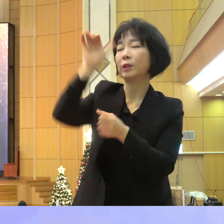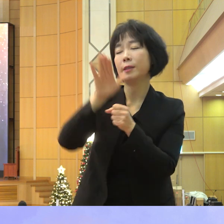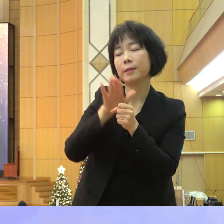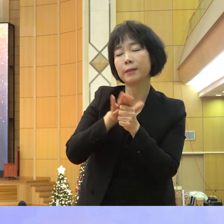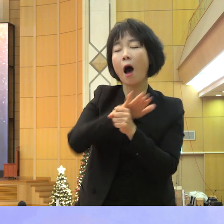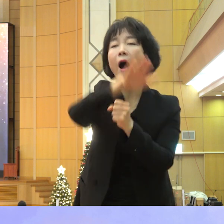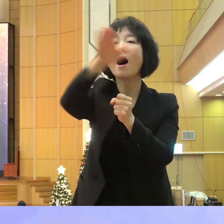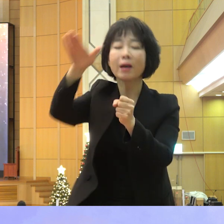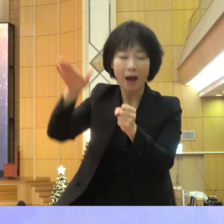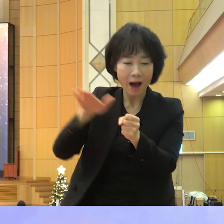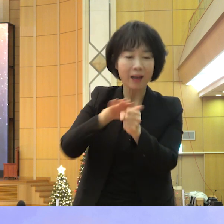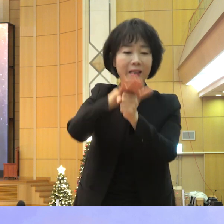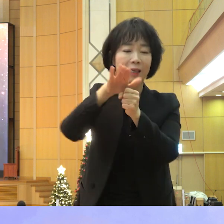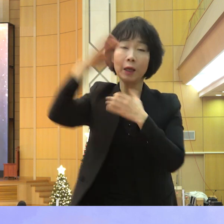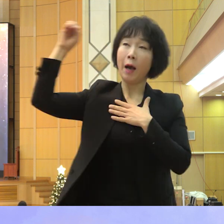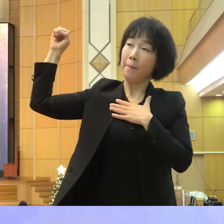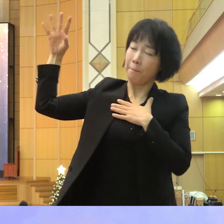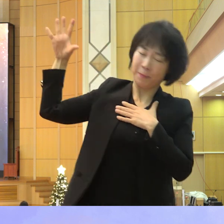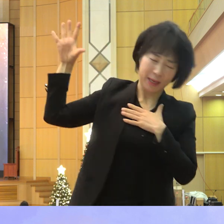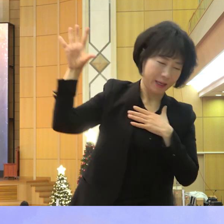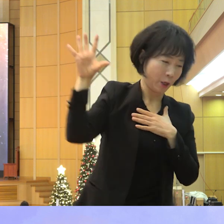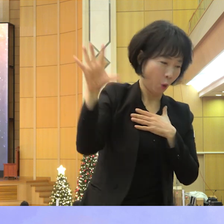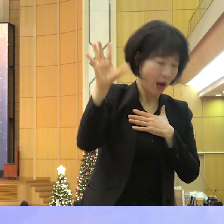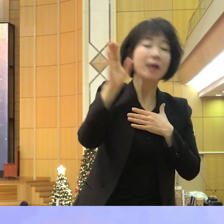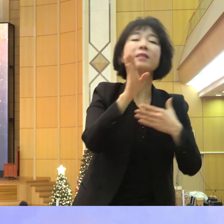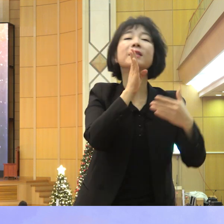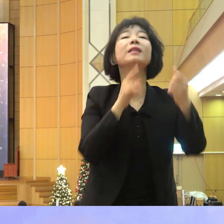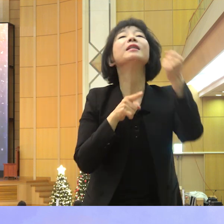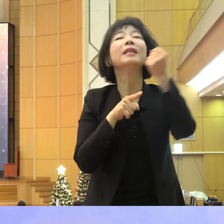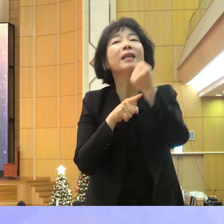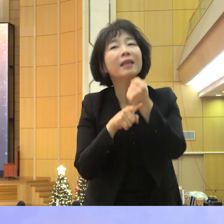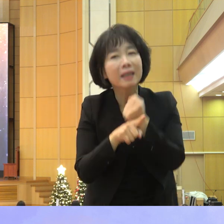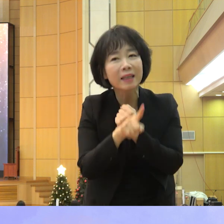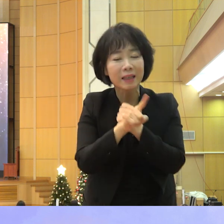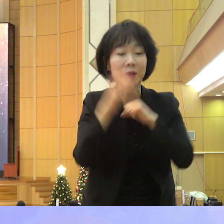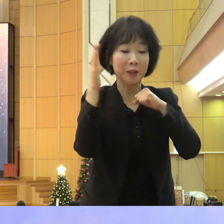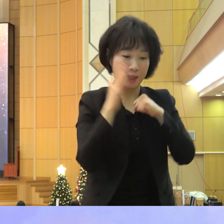우리 주는 사랑이요, 빛과